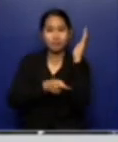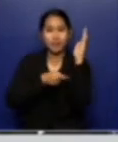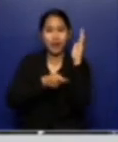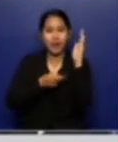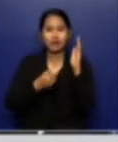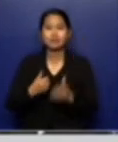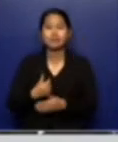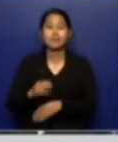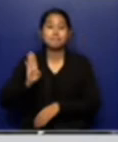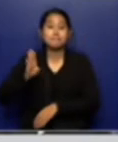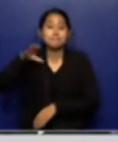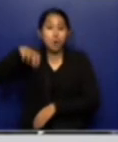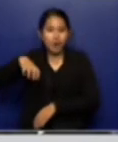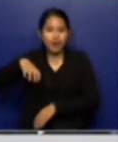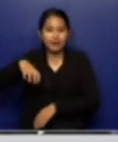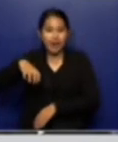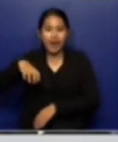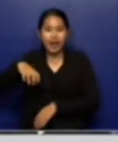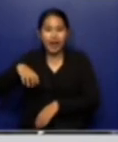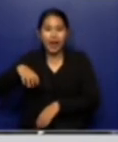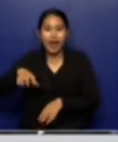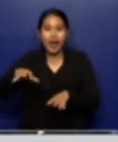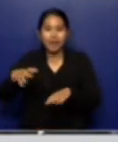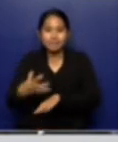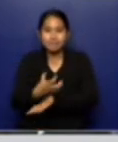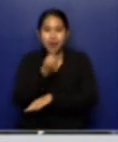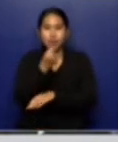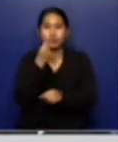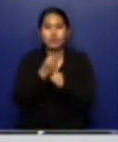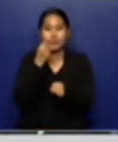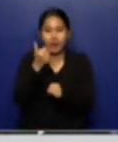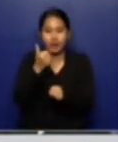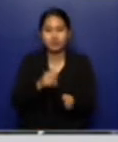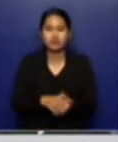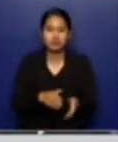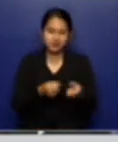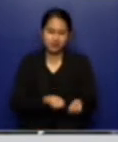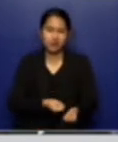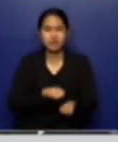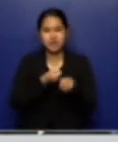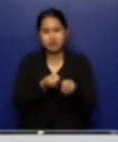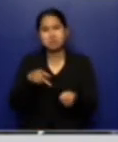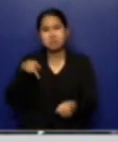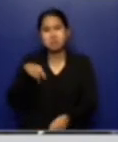ษัทยางมะตอยเท่านั้นละที่ได้พี่น้องเกษตรกรเนี่ย1ใน4